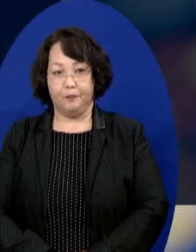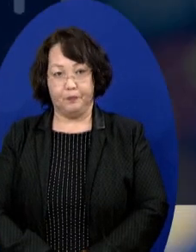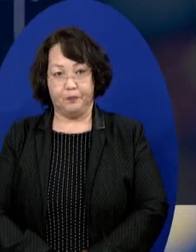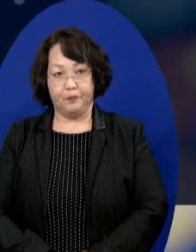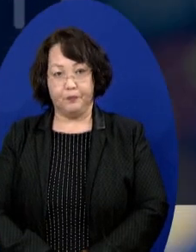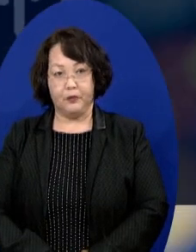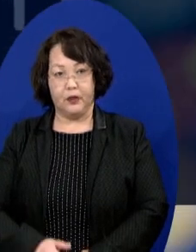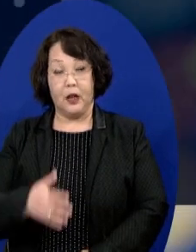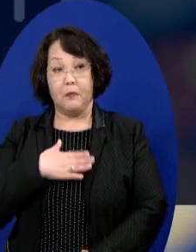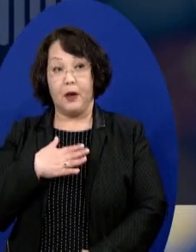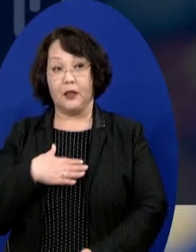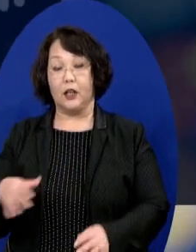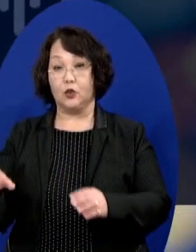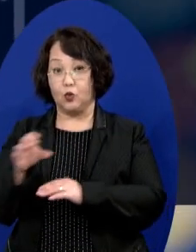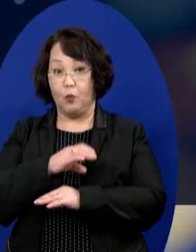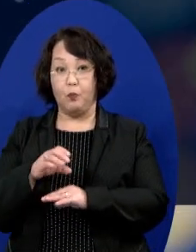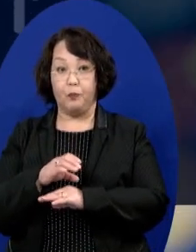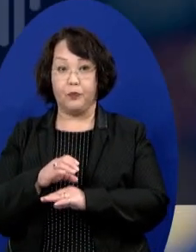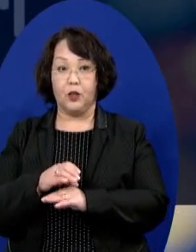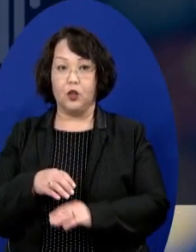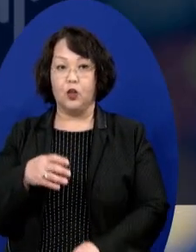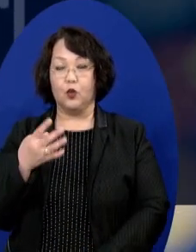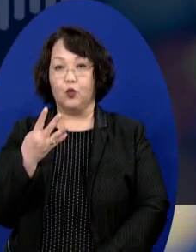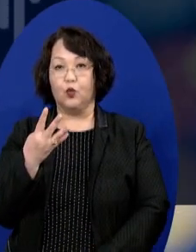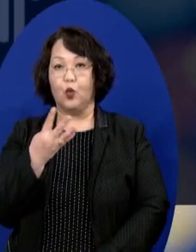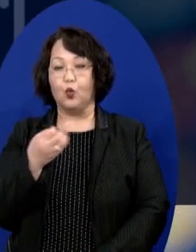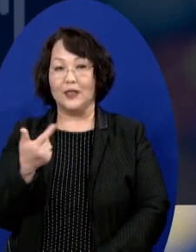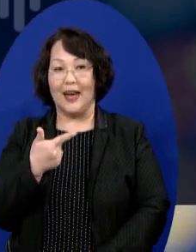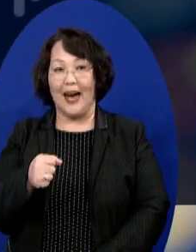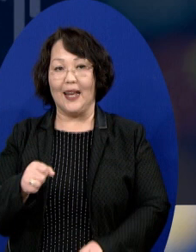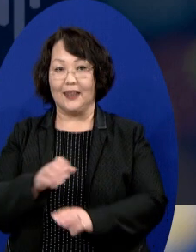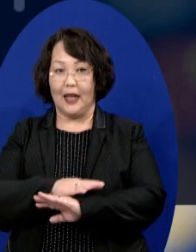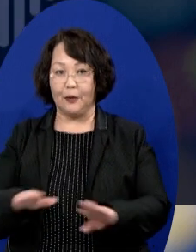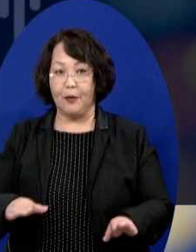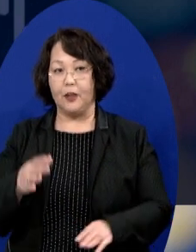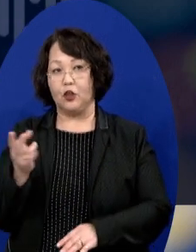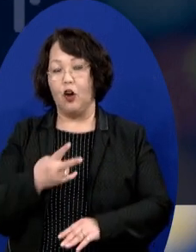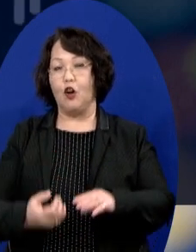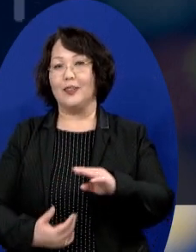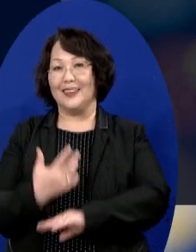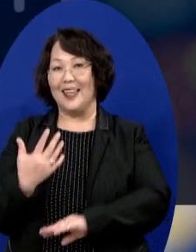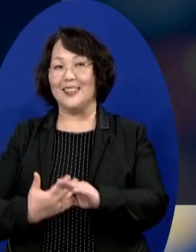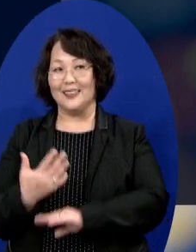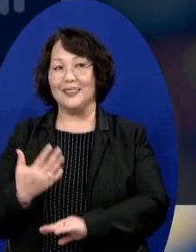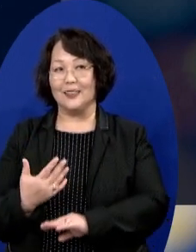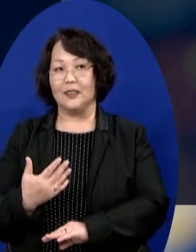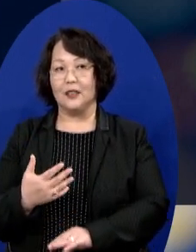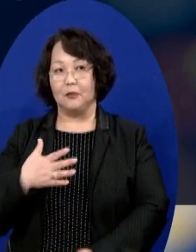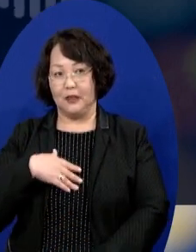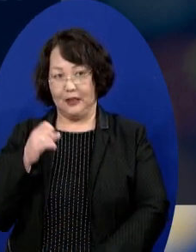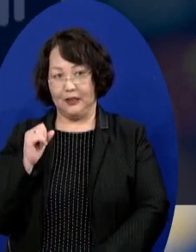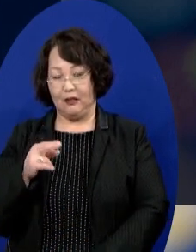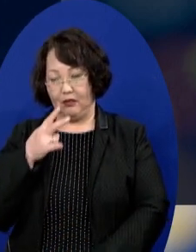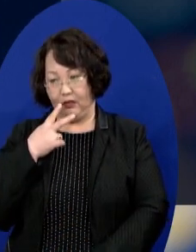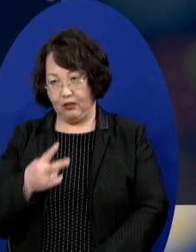сум гэж юм юу болсон байгаа. 400 га-гийн хүснэ ногоо өгч хэлсэн. Тэгэхэд би яг сая миний юм дээр